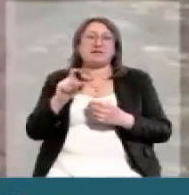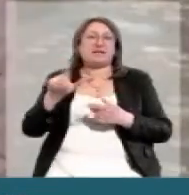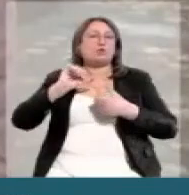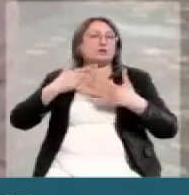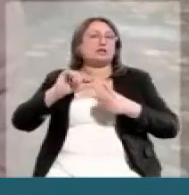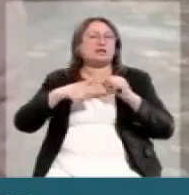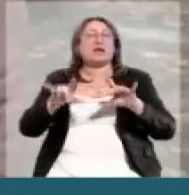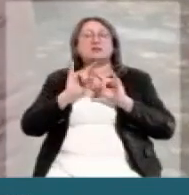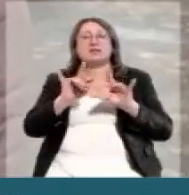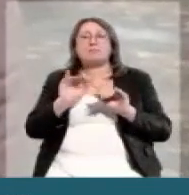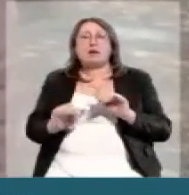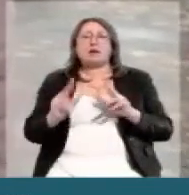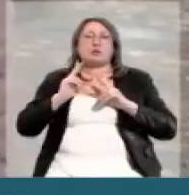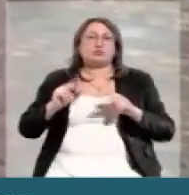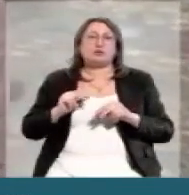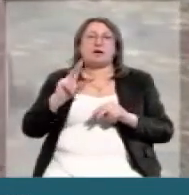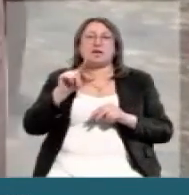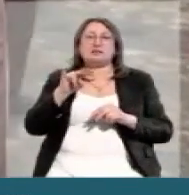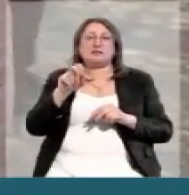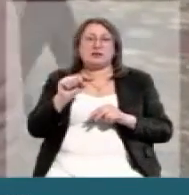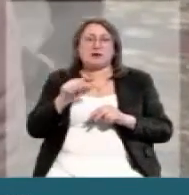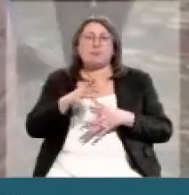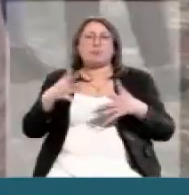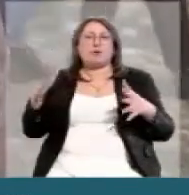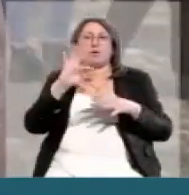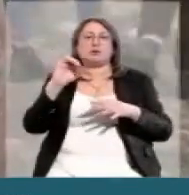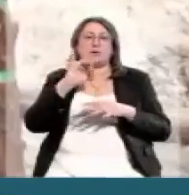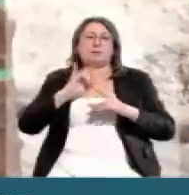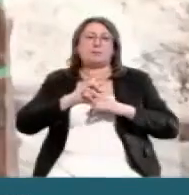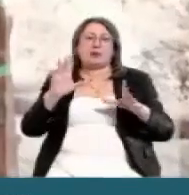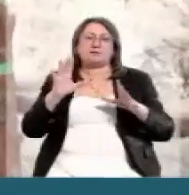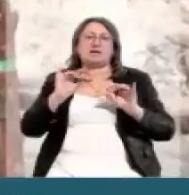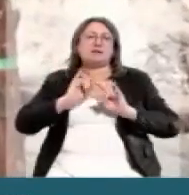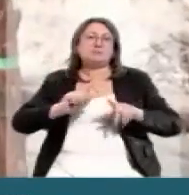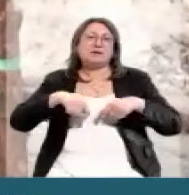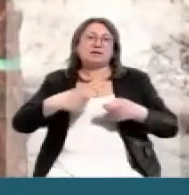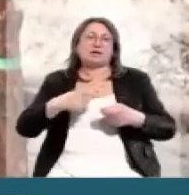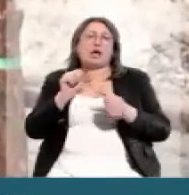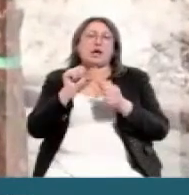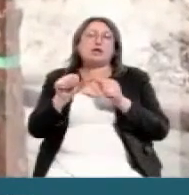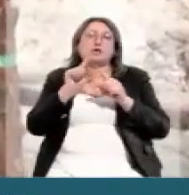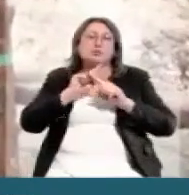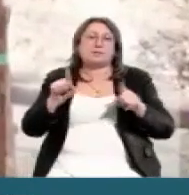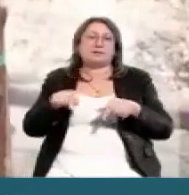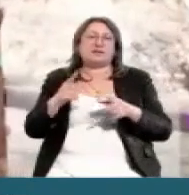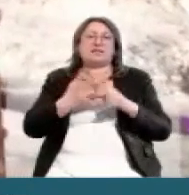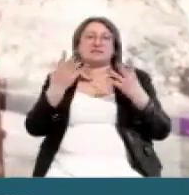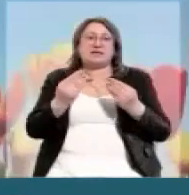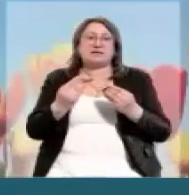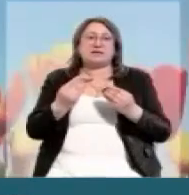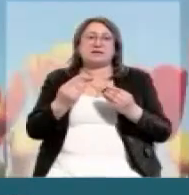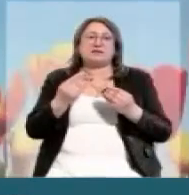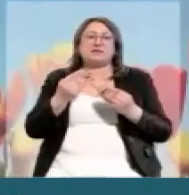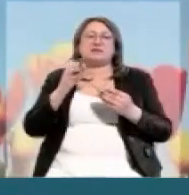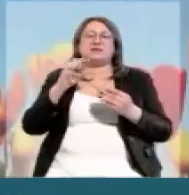это возможность рассказать маленькой дочке Казне больше об истории праздника и передать его особенности. Этот день для семьи